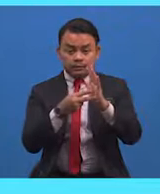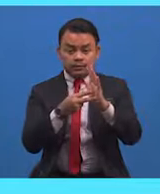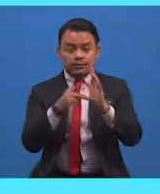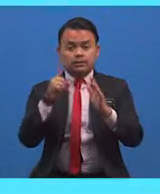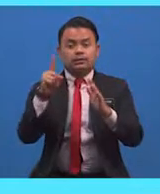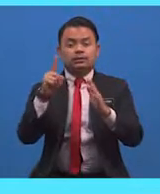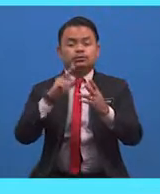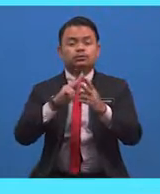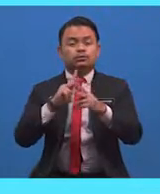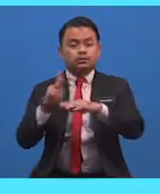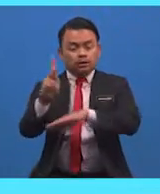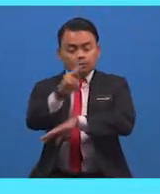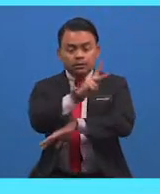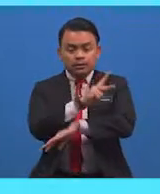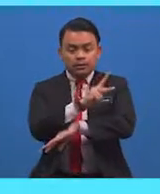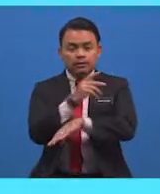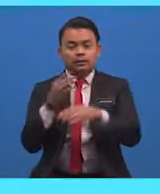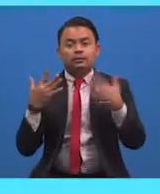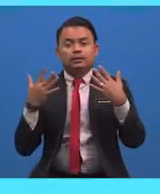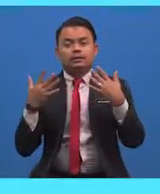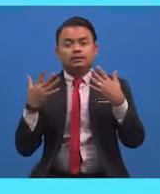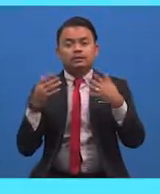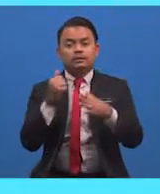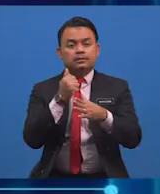lain mengalami penyejukan yang melampau.